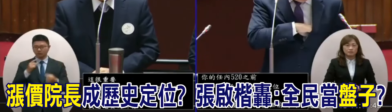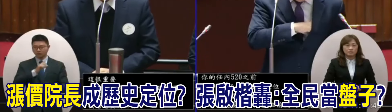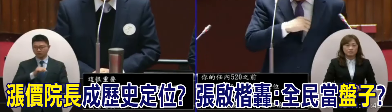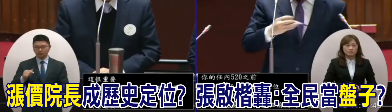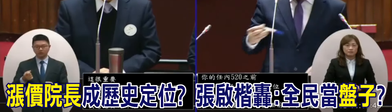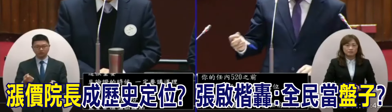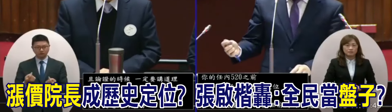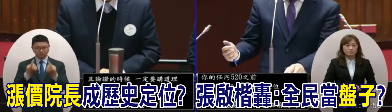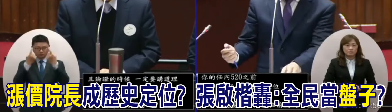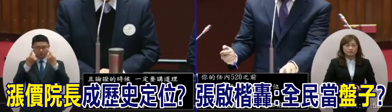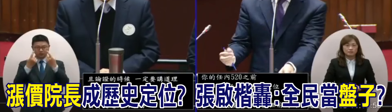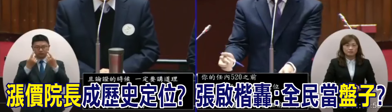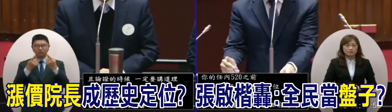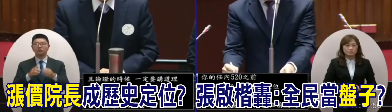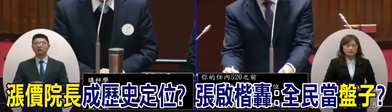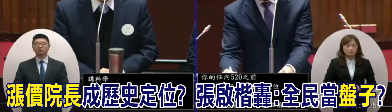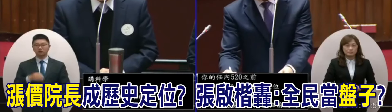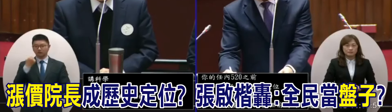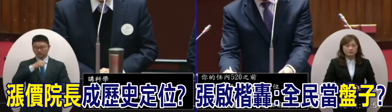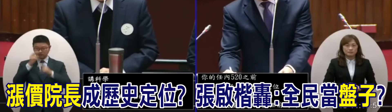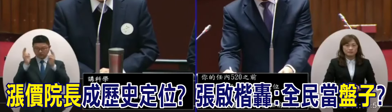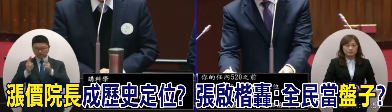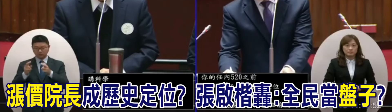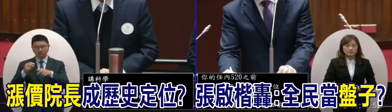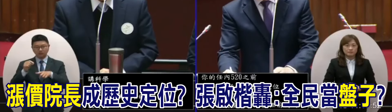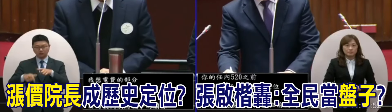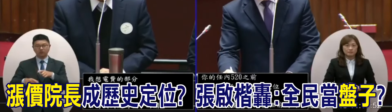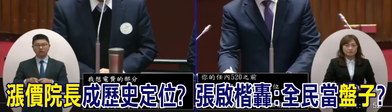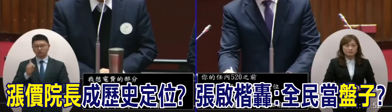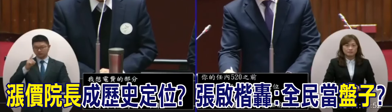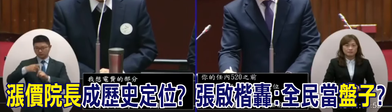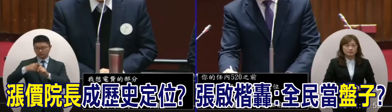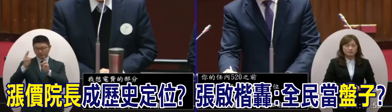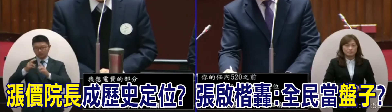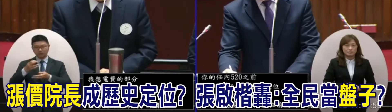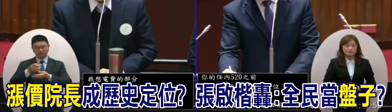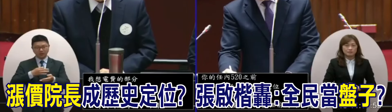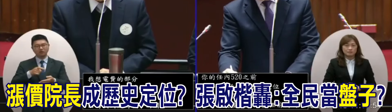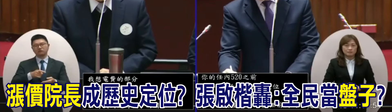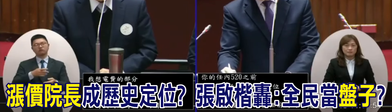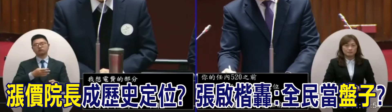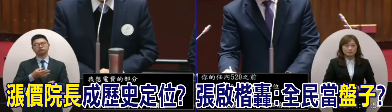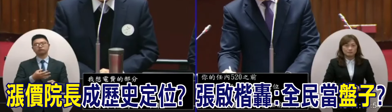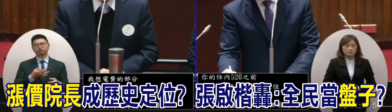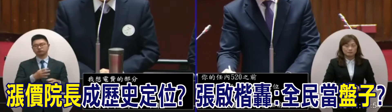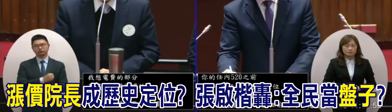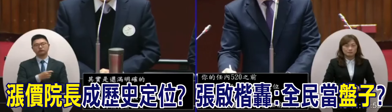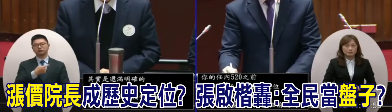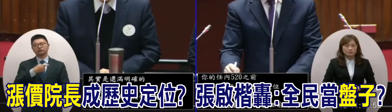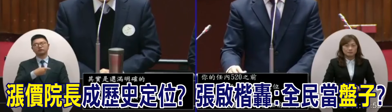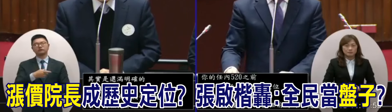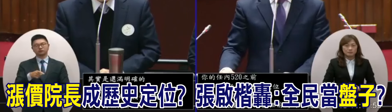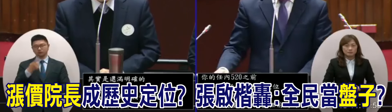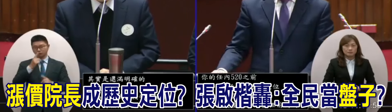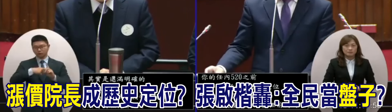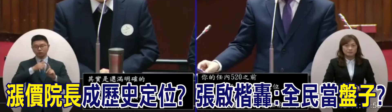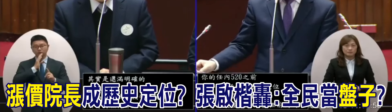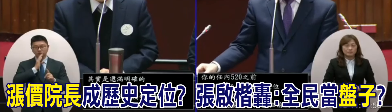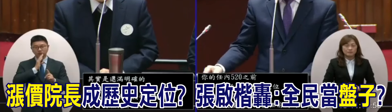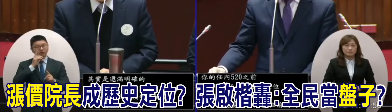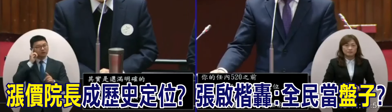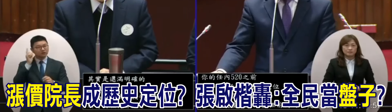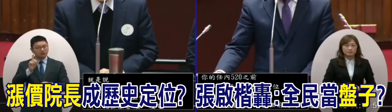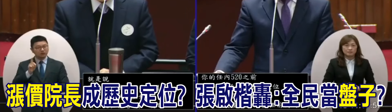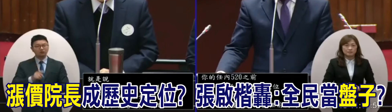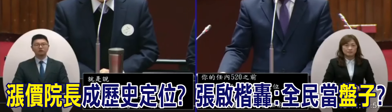以现在台电呢是卖一度电就赔一度电。在这样的一个情况下我想为了要确保我们的经济成长，